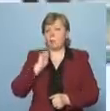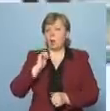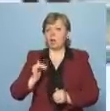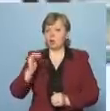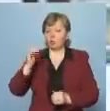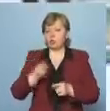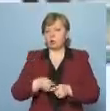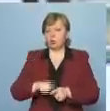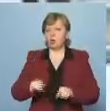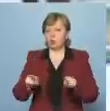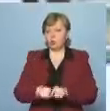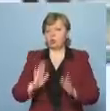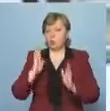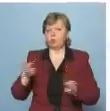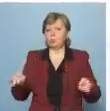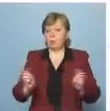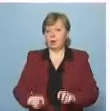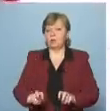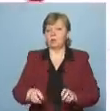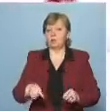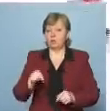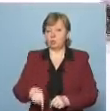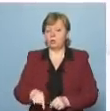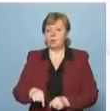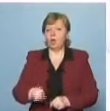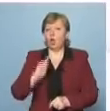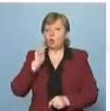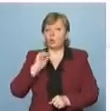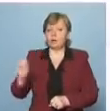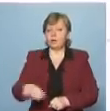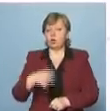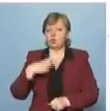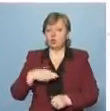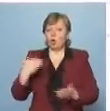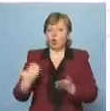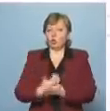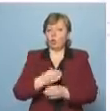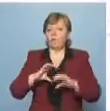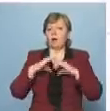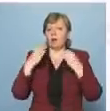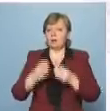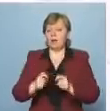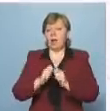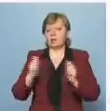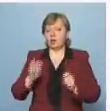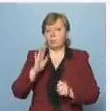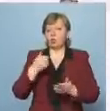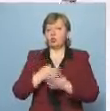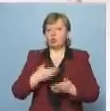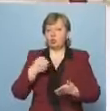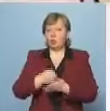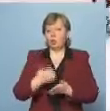иметь возможность тоже выходить на эту площадку. Теперь юные хоккеисты ждут открытия нового крытого катка. Его обещали сдать до Нового года.